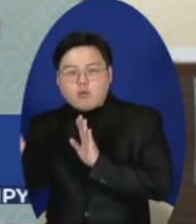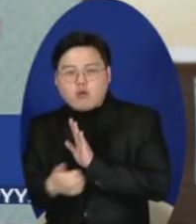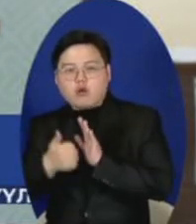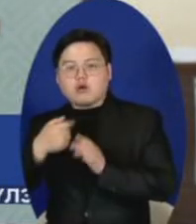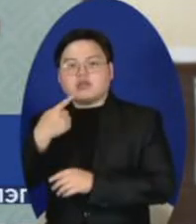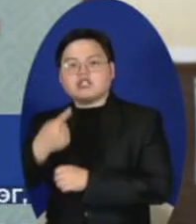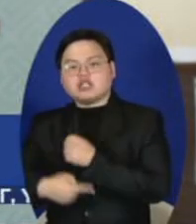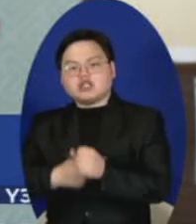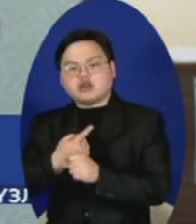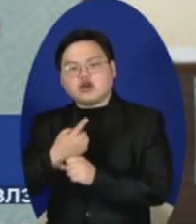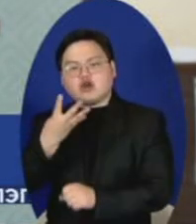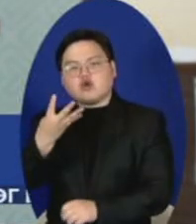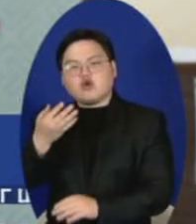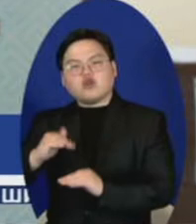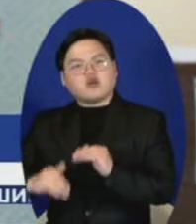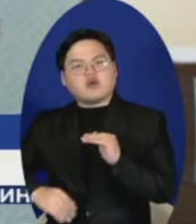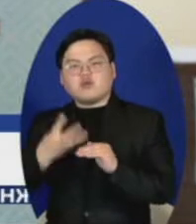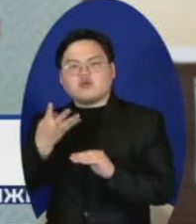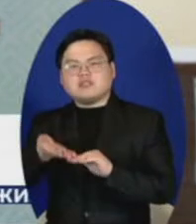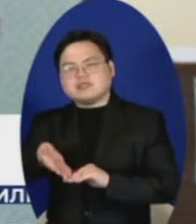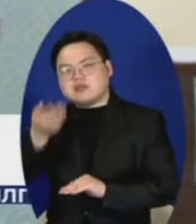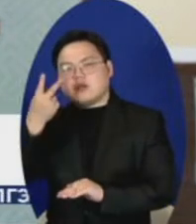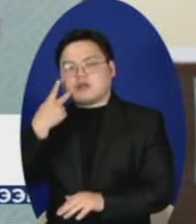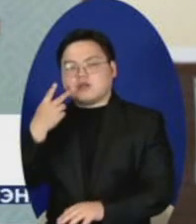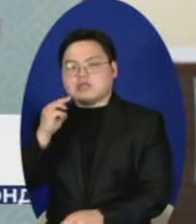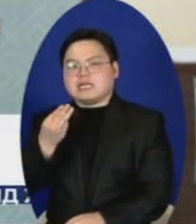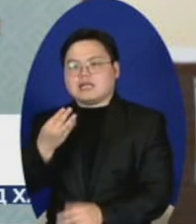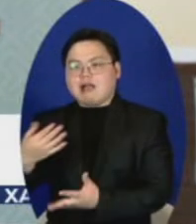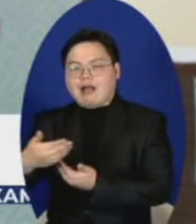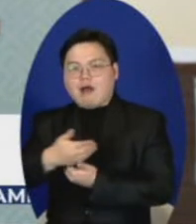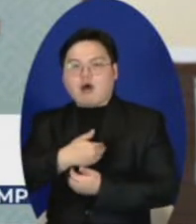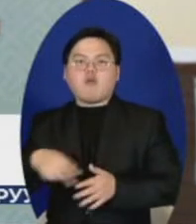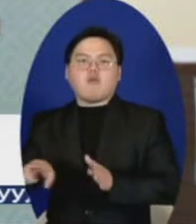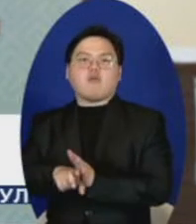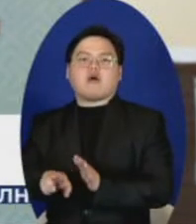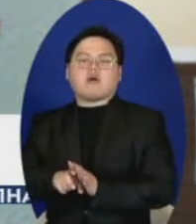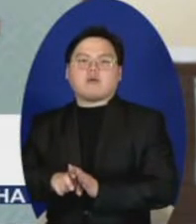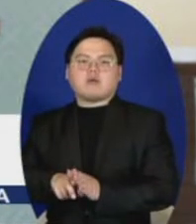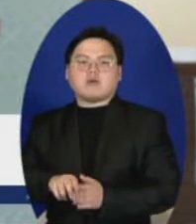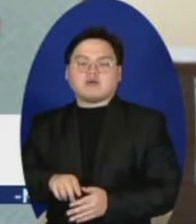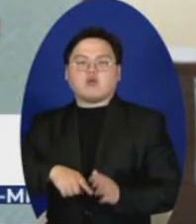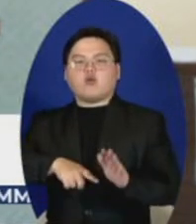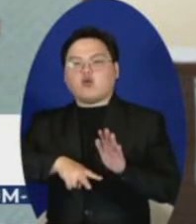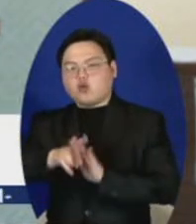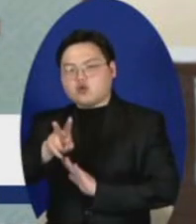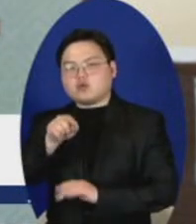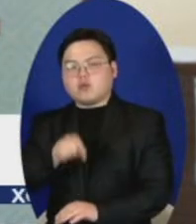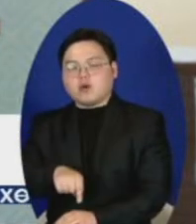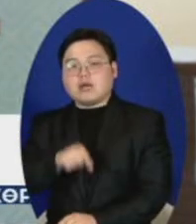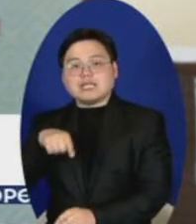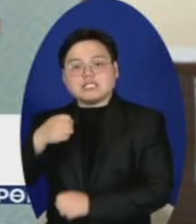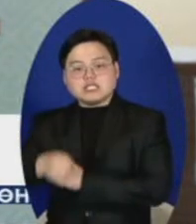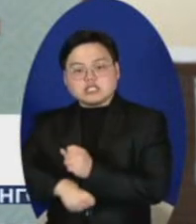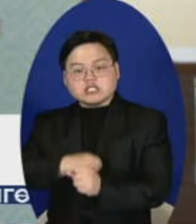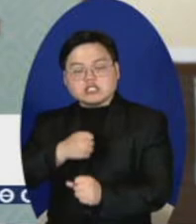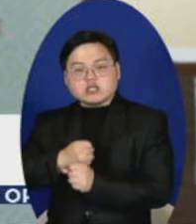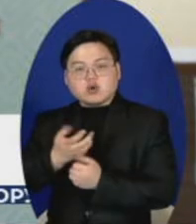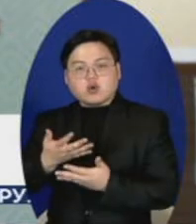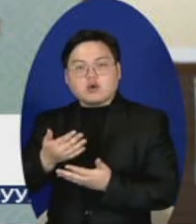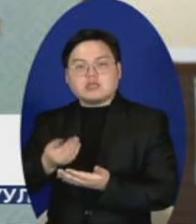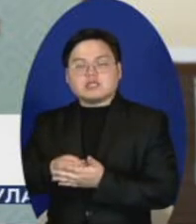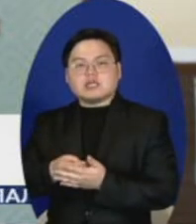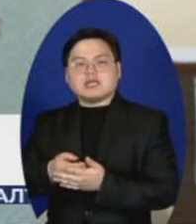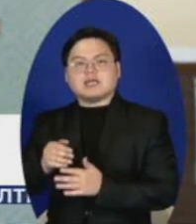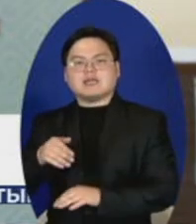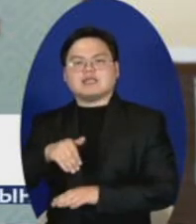жилд 4-өөс доошгүй удаа ерөнхий шалгалтыг өгөх боломж бүрдэж байгаа. Энэ жилийн тухайд тэнцэлтийн хувьд